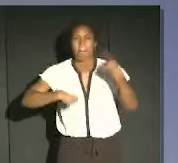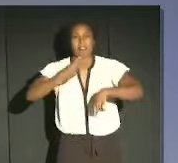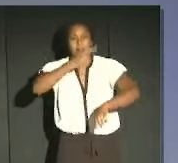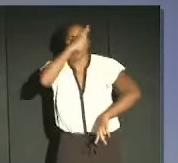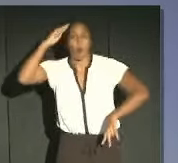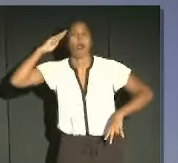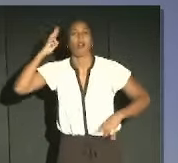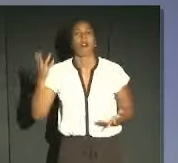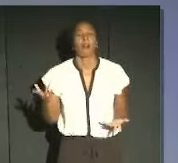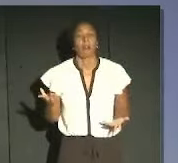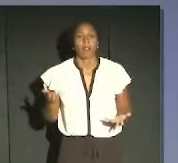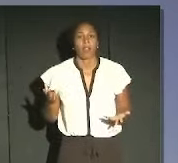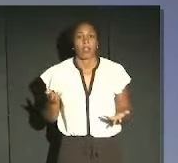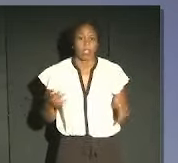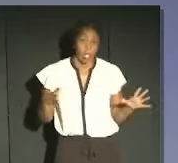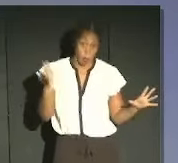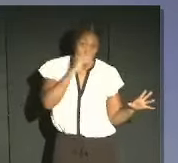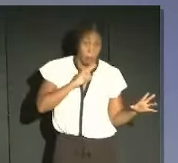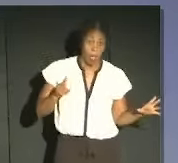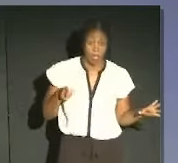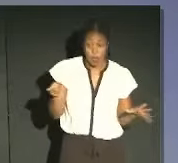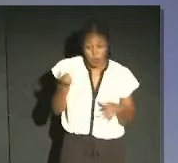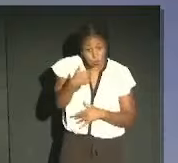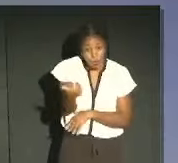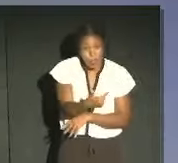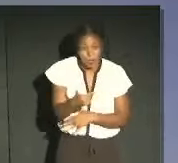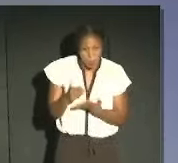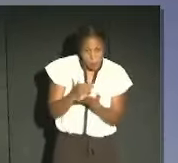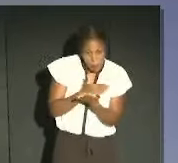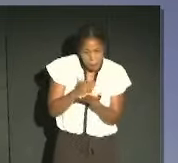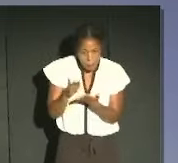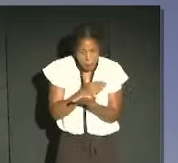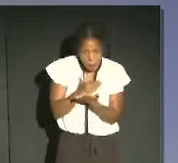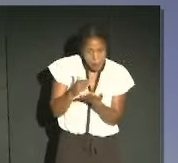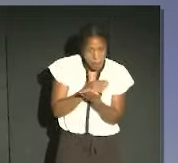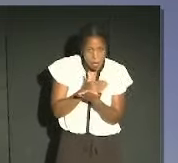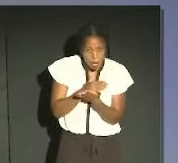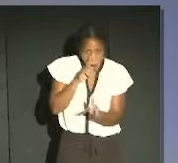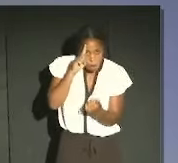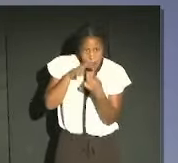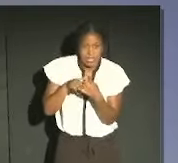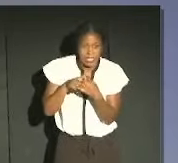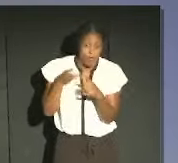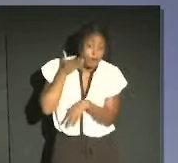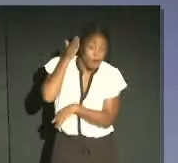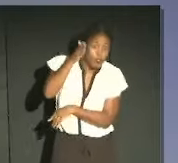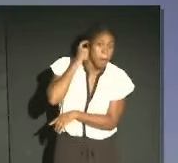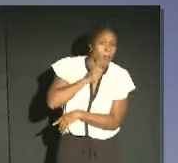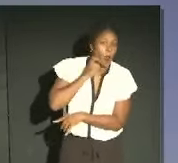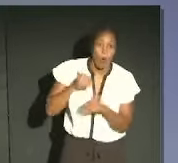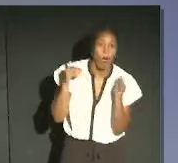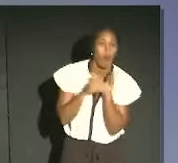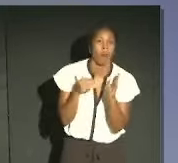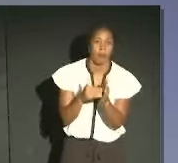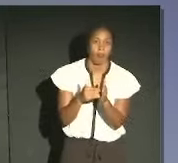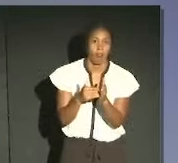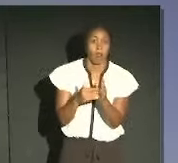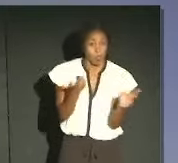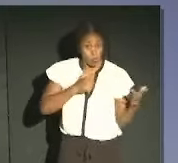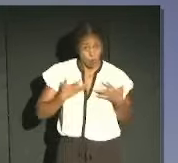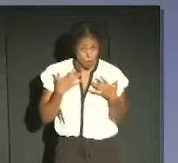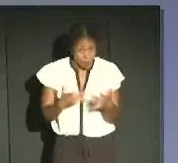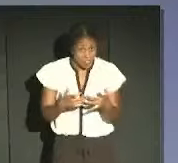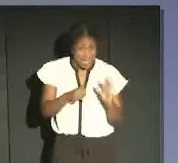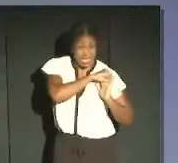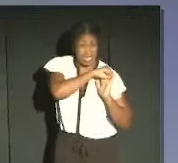pas ce qu'il se prépare pour ces élections européennes c'est précisément l'après Macron est-ce que l'on veut que l'extrême droite